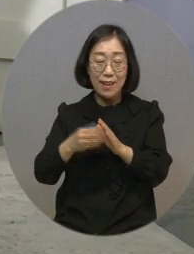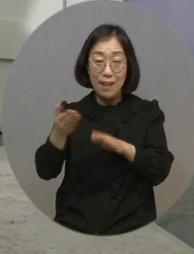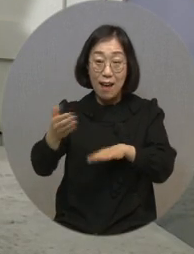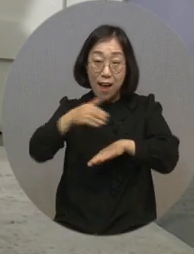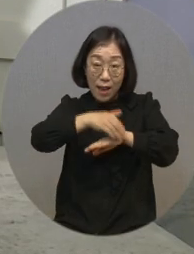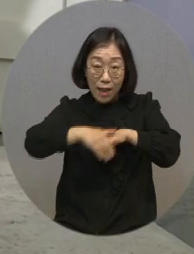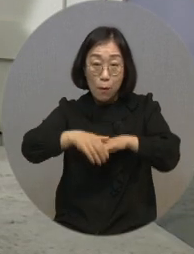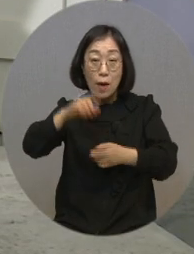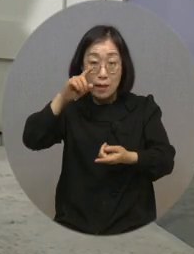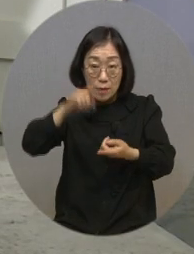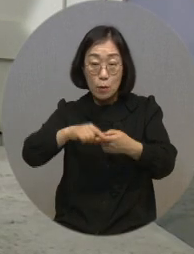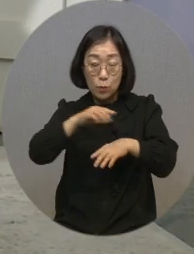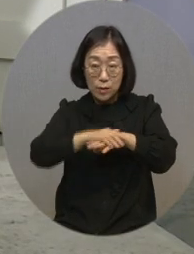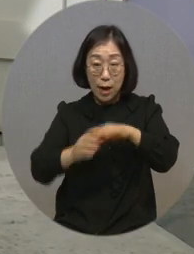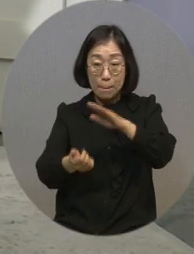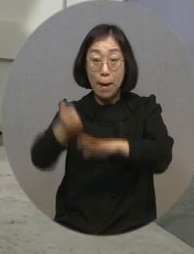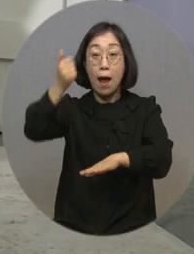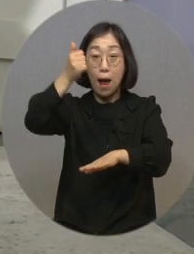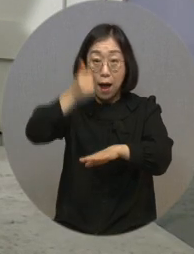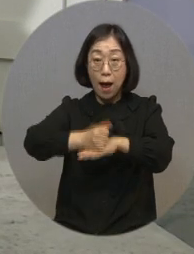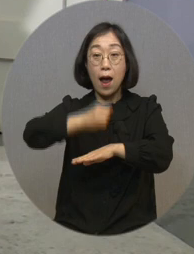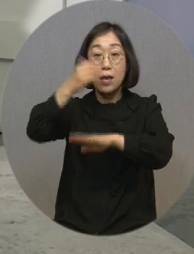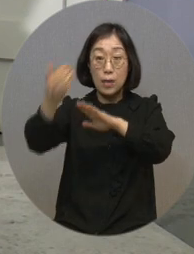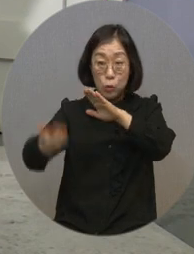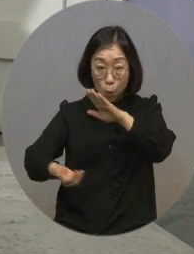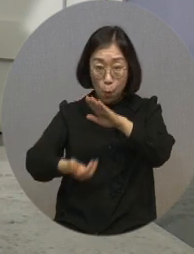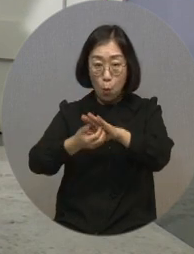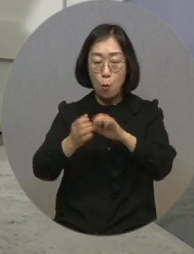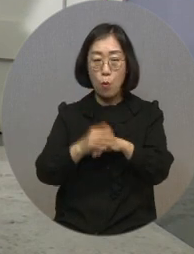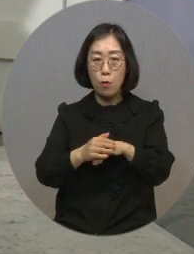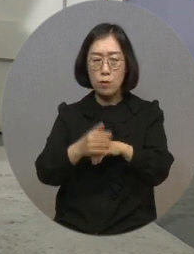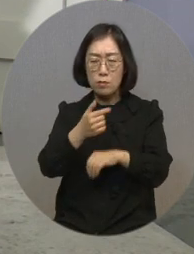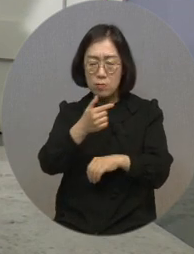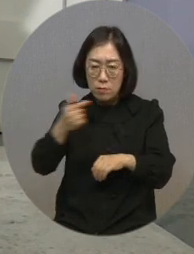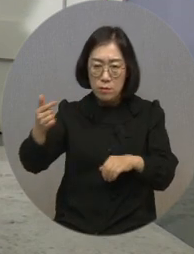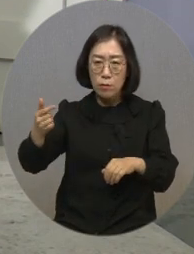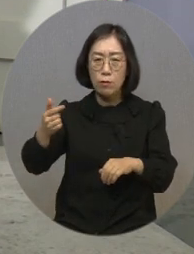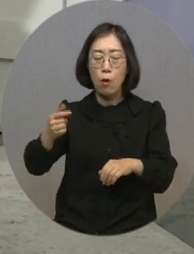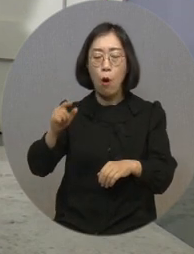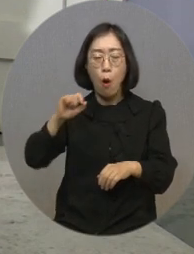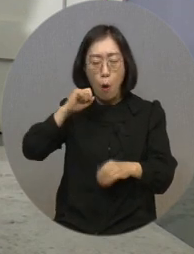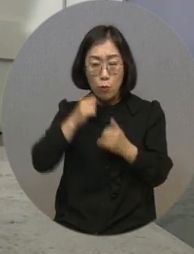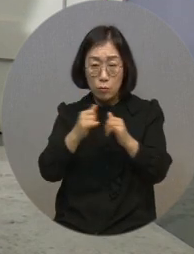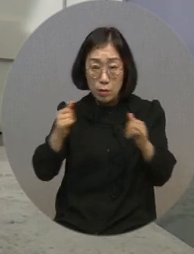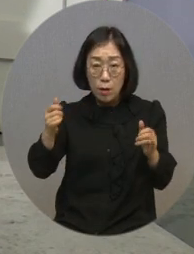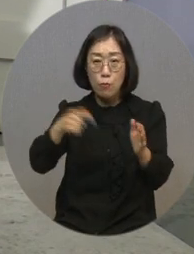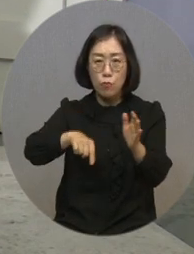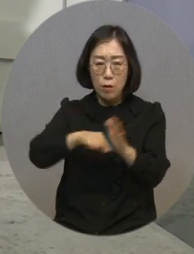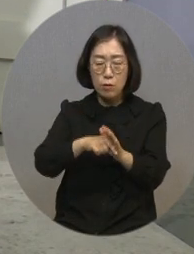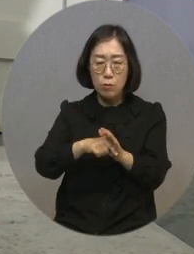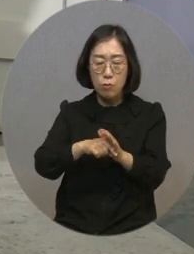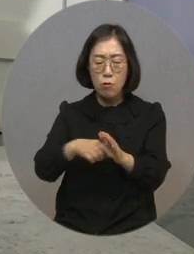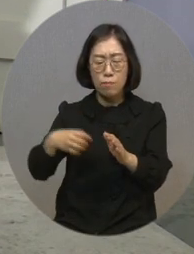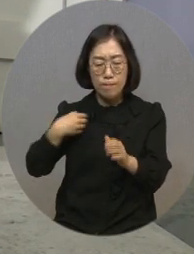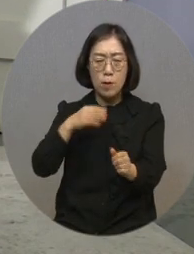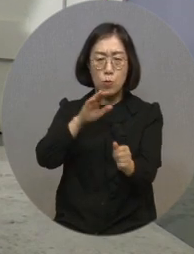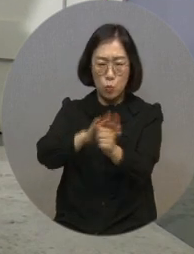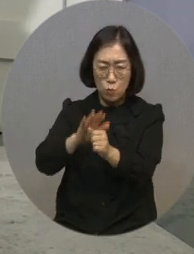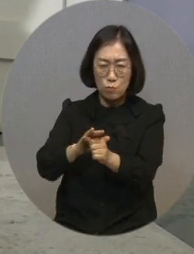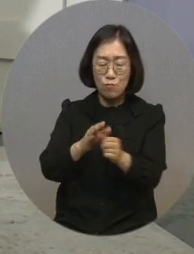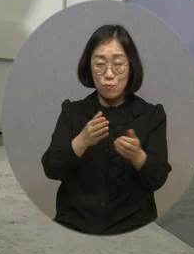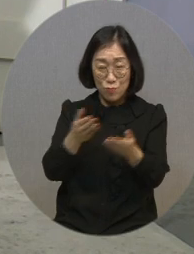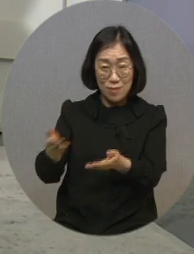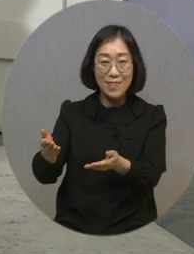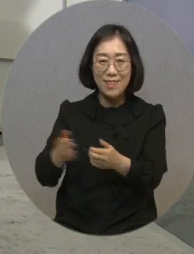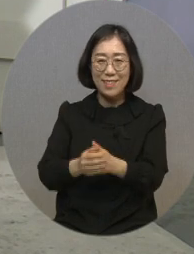일이 네. 잘 성사되시고 많은 어려운 사람들을 위해서 큰 역할 하시기를